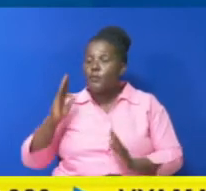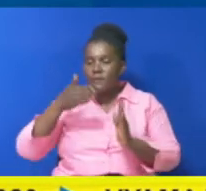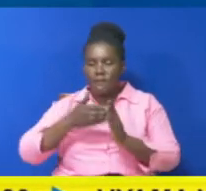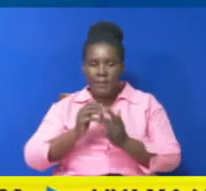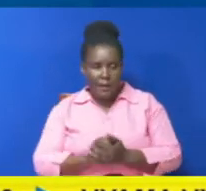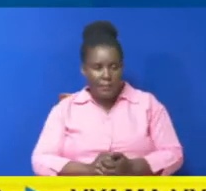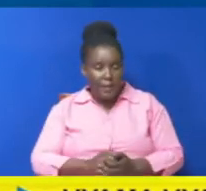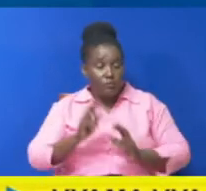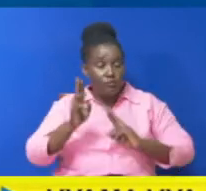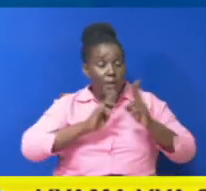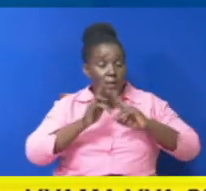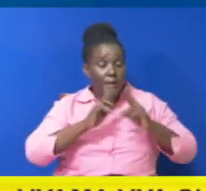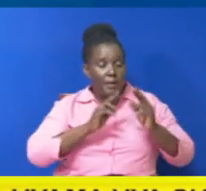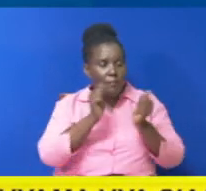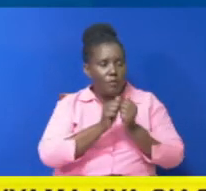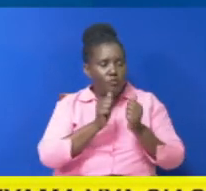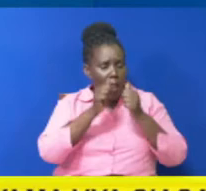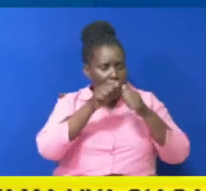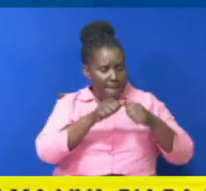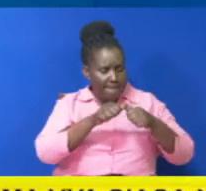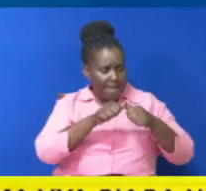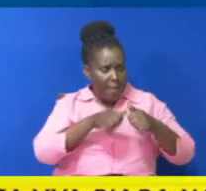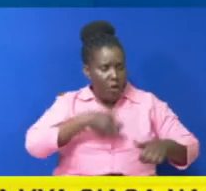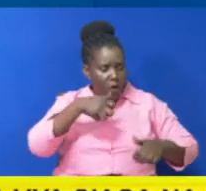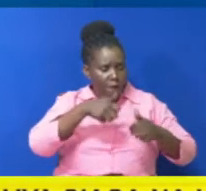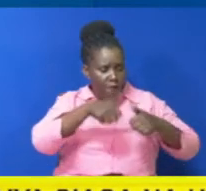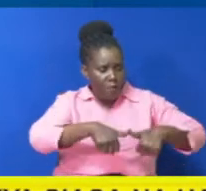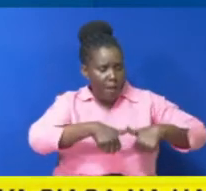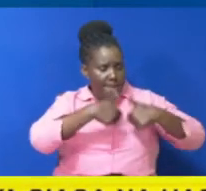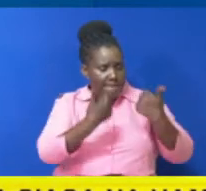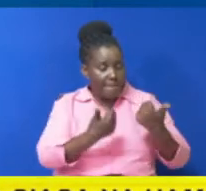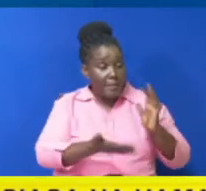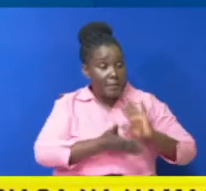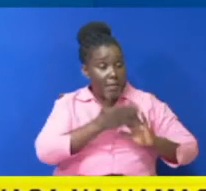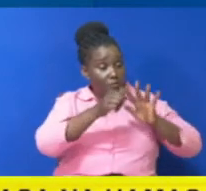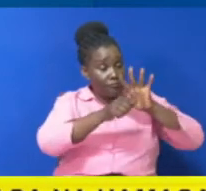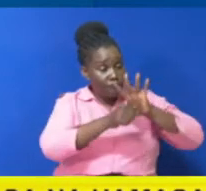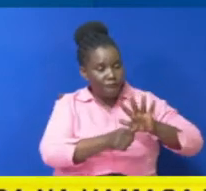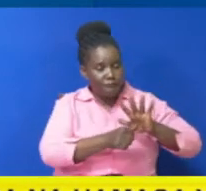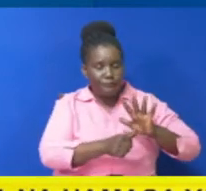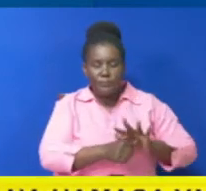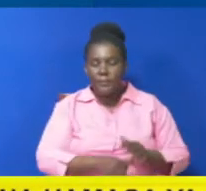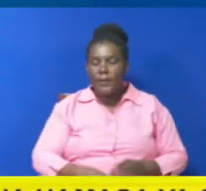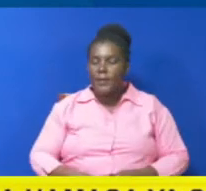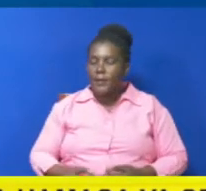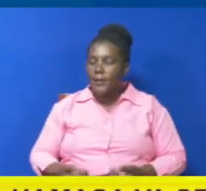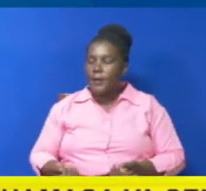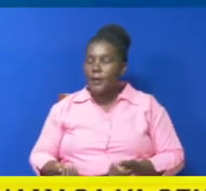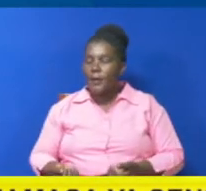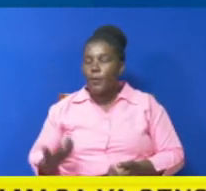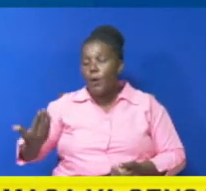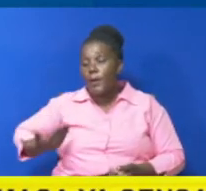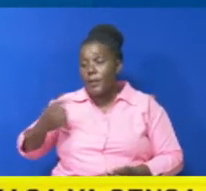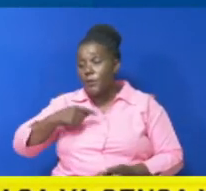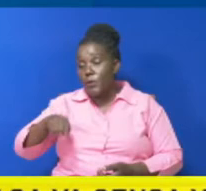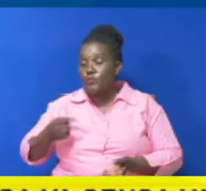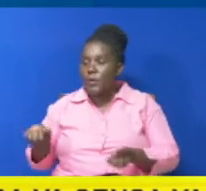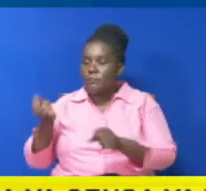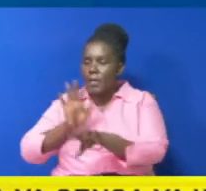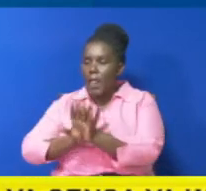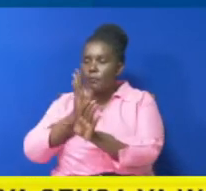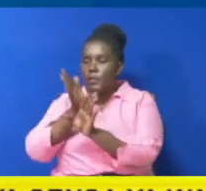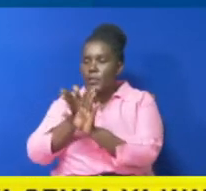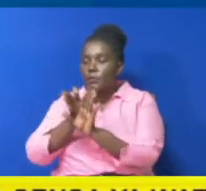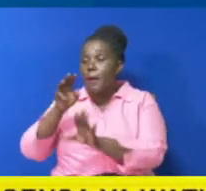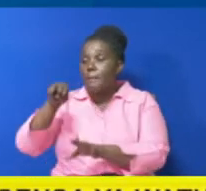je, hofu ya talaka ni chanzo cha unyanyasaji kwenye ndoa. Tutakuwa na Maria Migomba pamoja na Daniel Mauki ambaye ni mwanasaikolojia. Usende